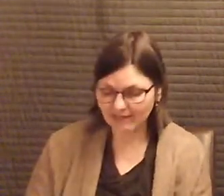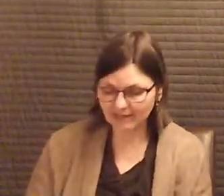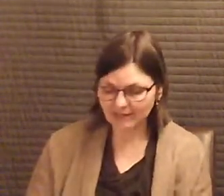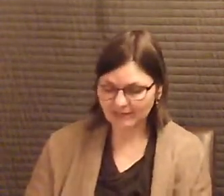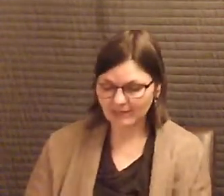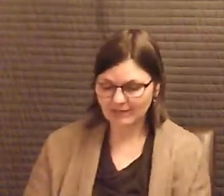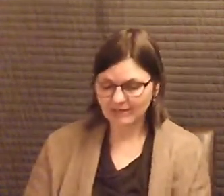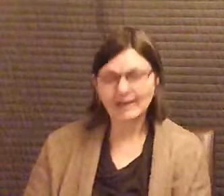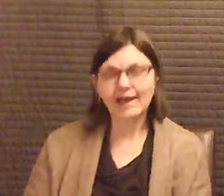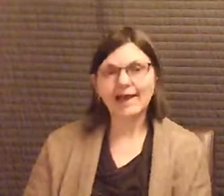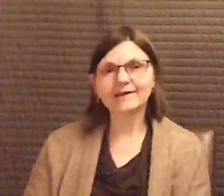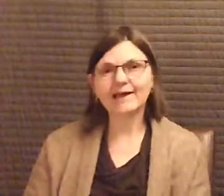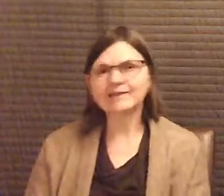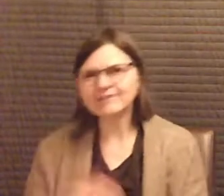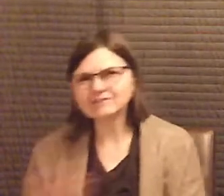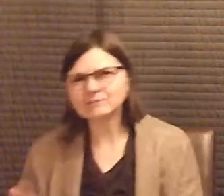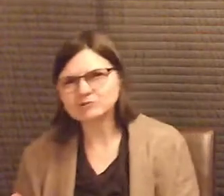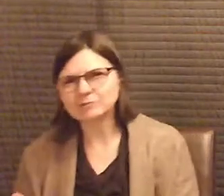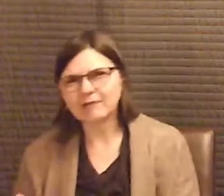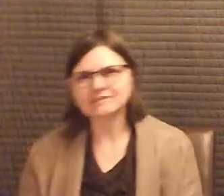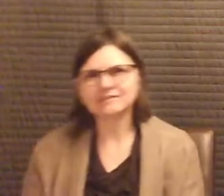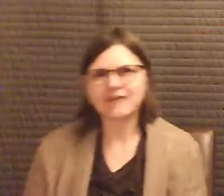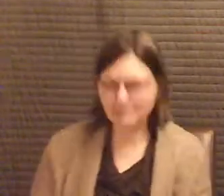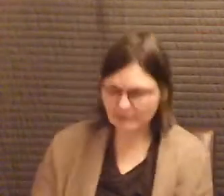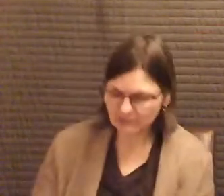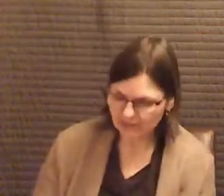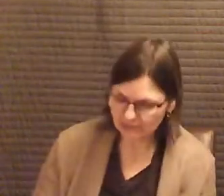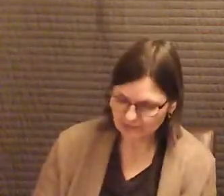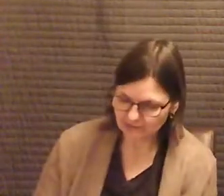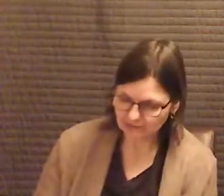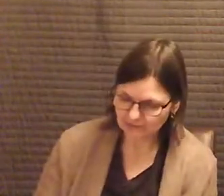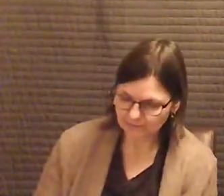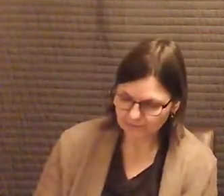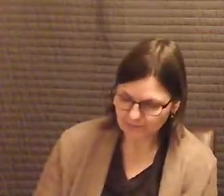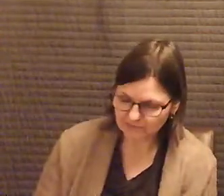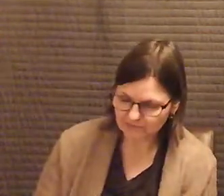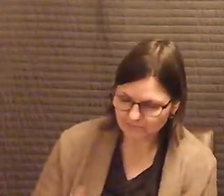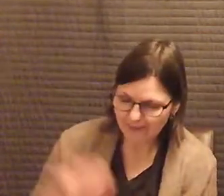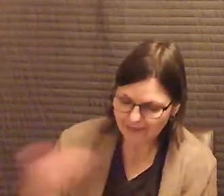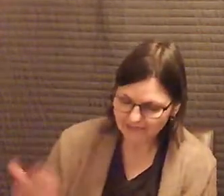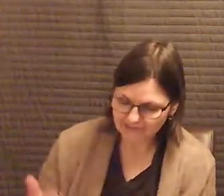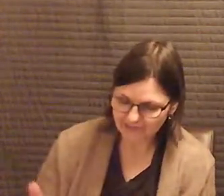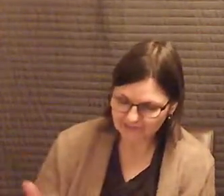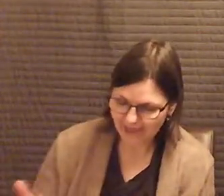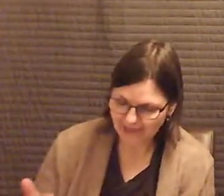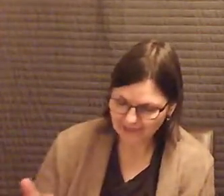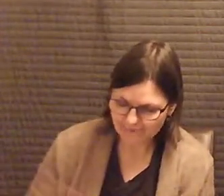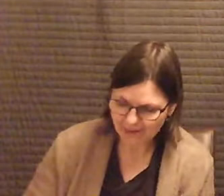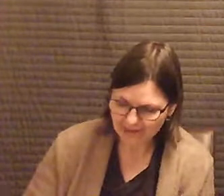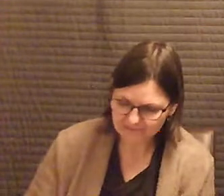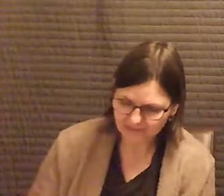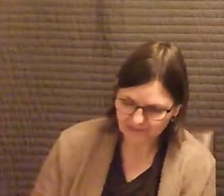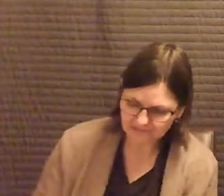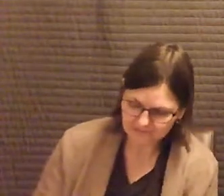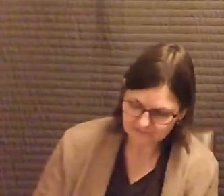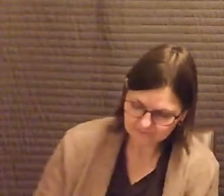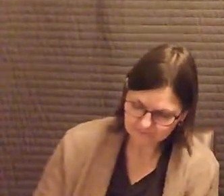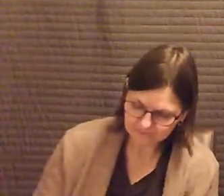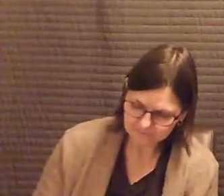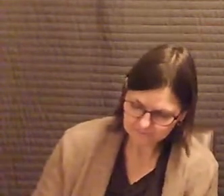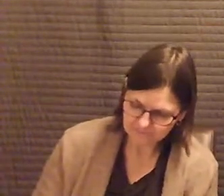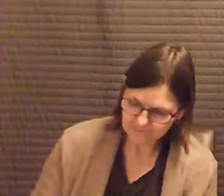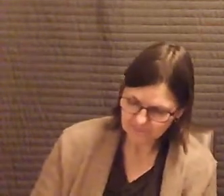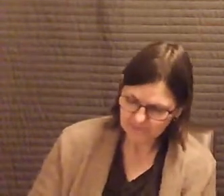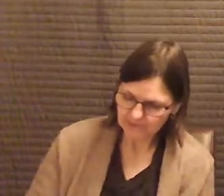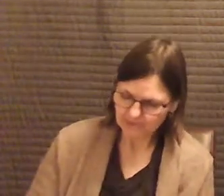pleintje woningen zeg jij wat ze moesten prijzen namelijk het de de prachtig majesteit de heilige majesteit als dit mijn